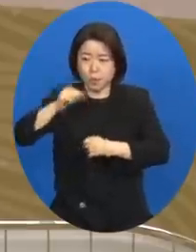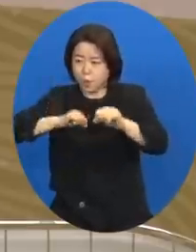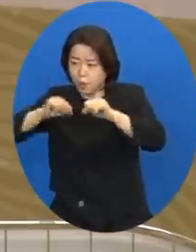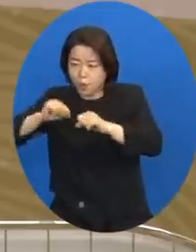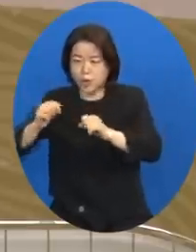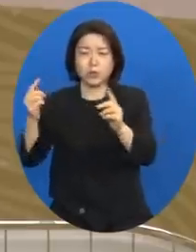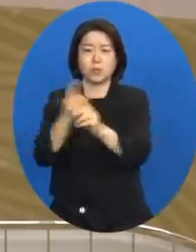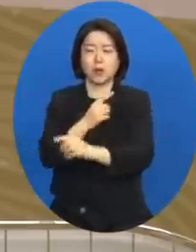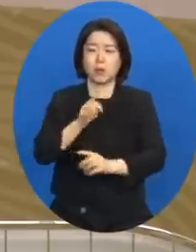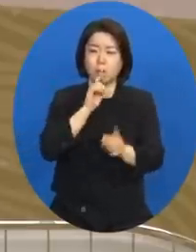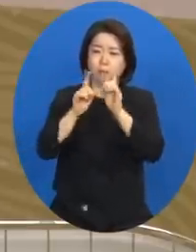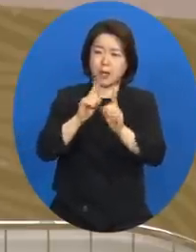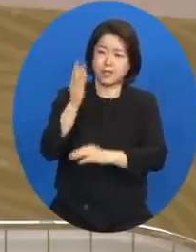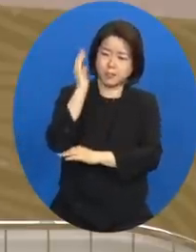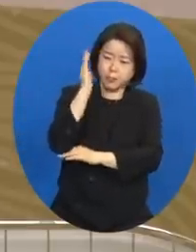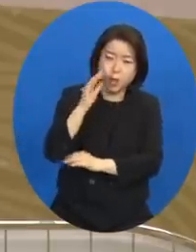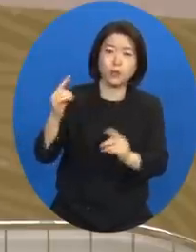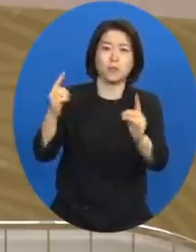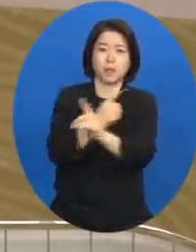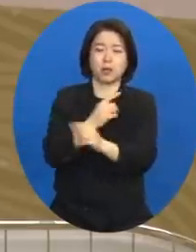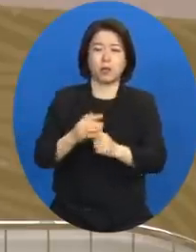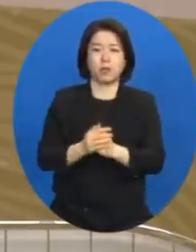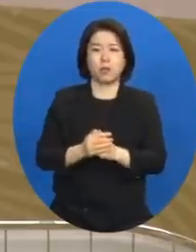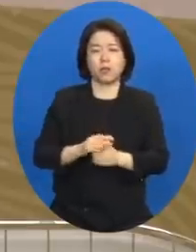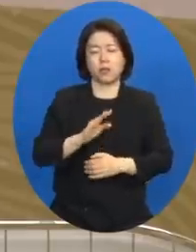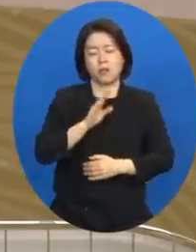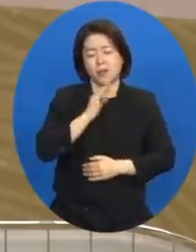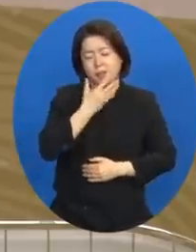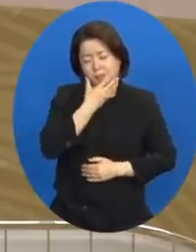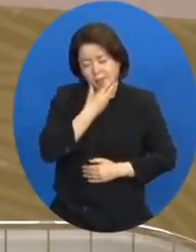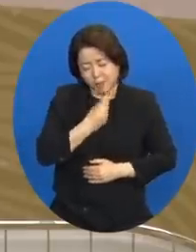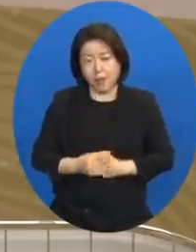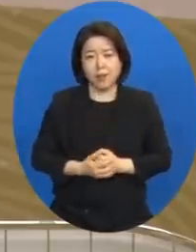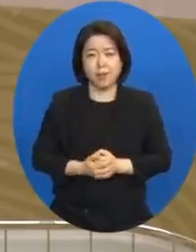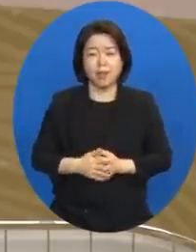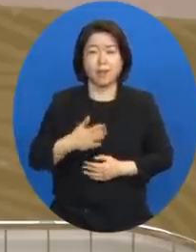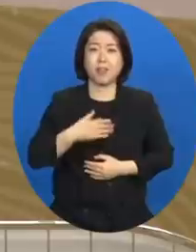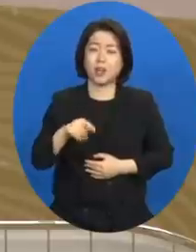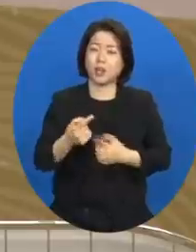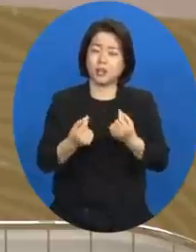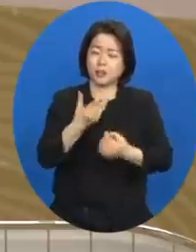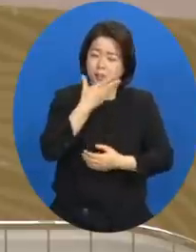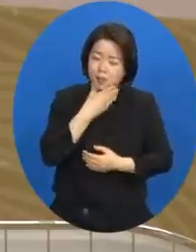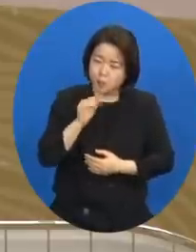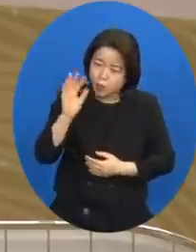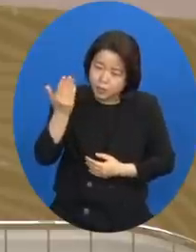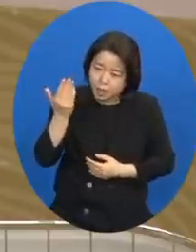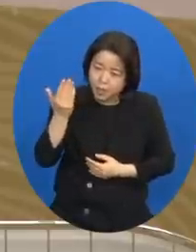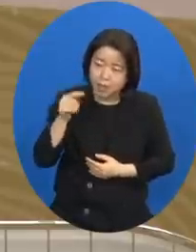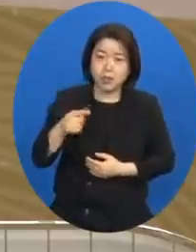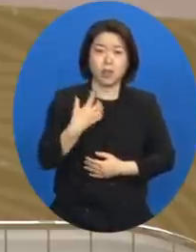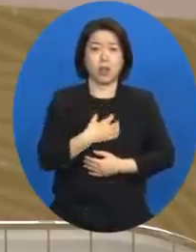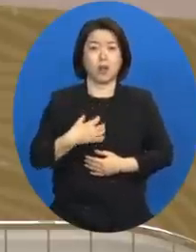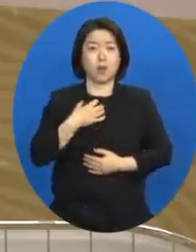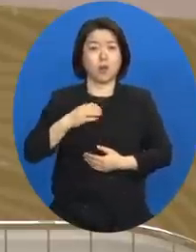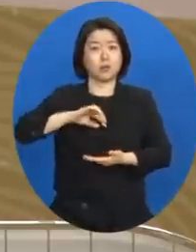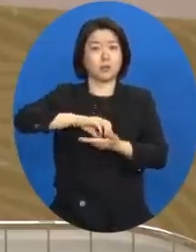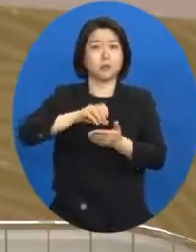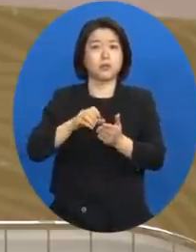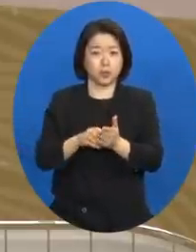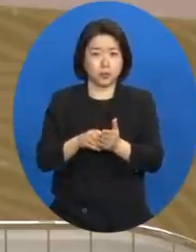말씀 증거도 달라졌어요. 얼마나 행복한지 내가 이렇게 행복해도 되나 그게 걱정이 될